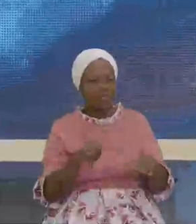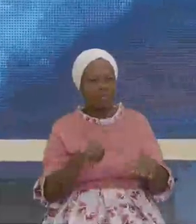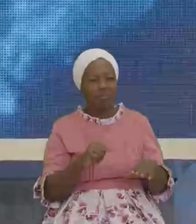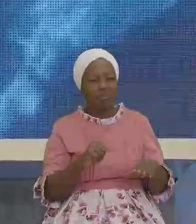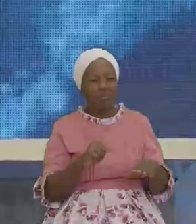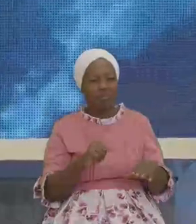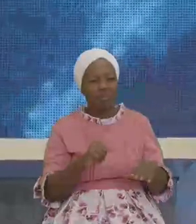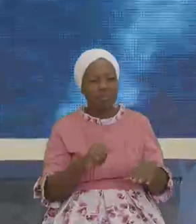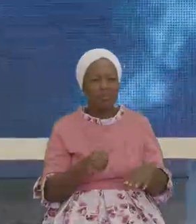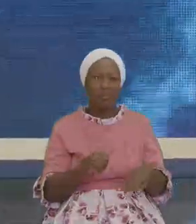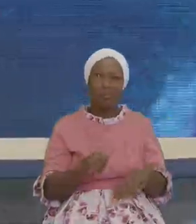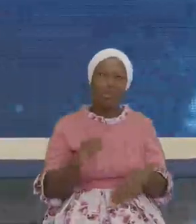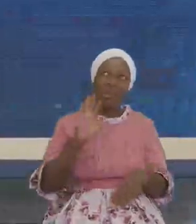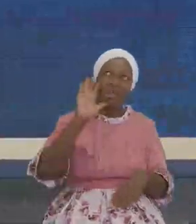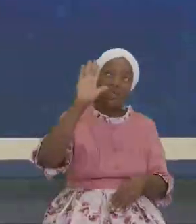l'appel.